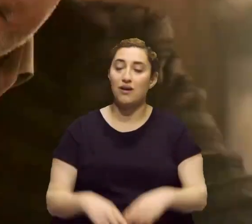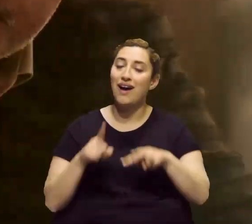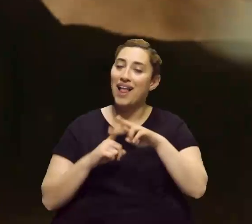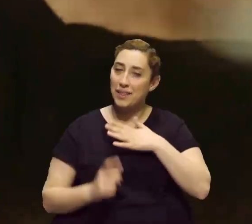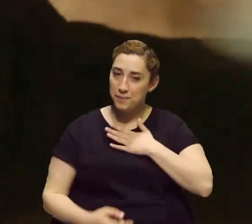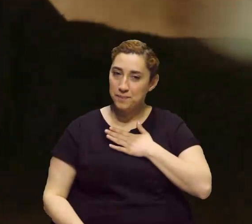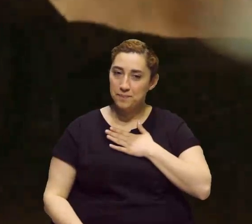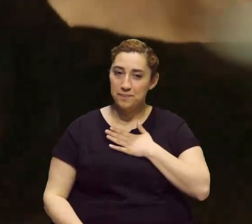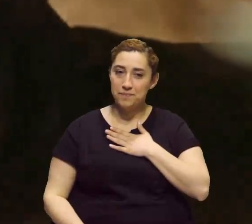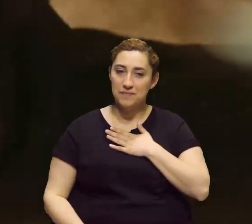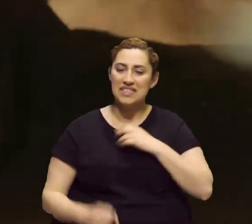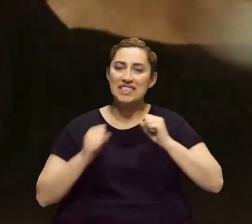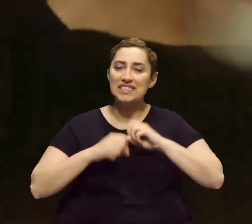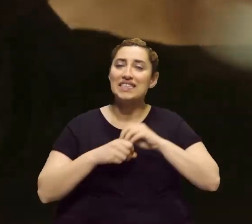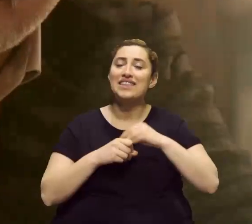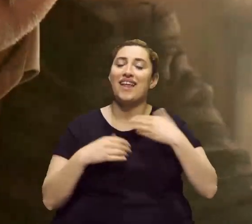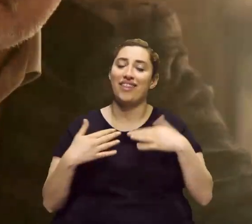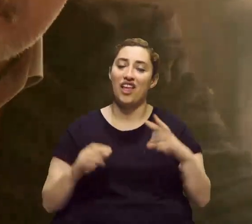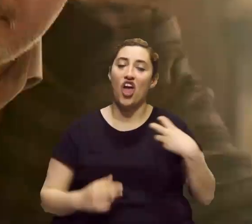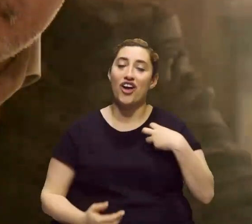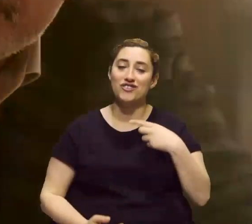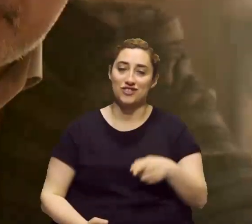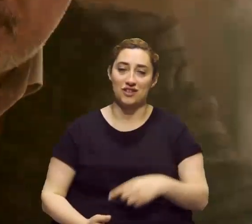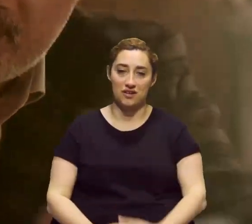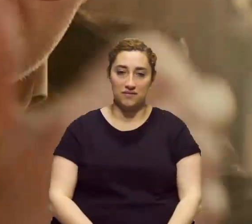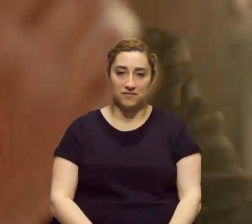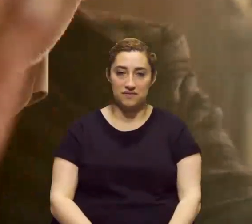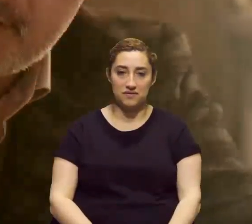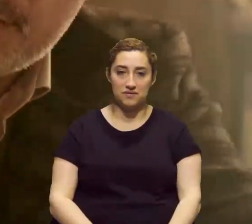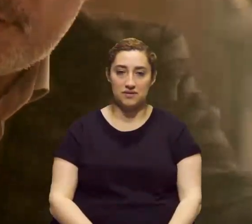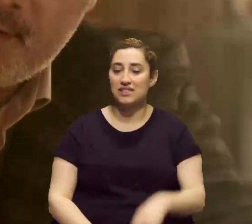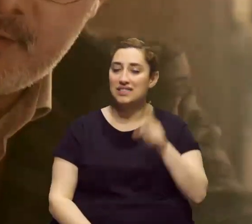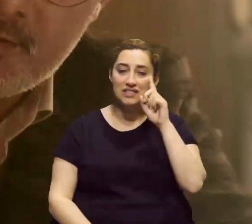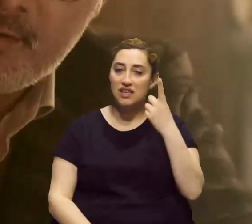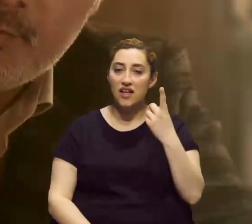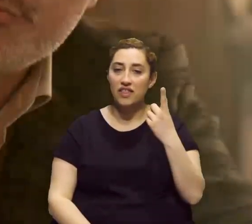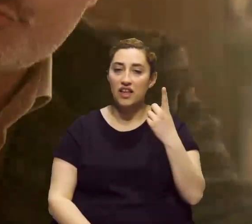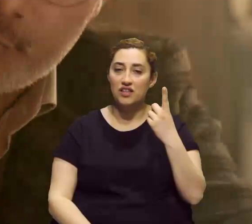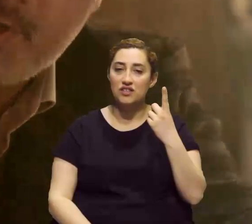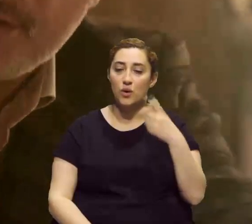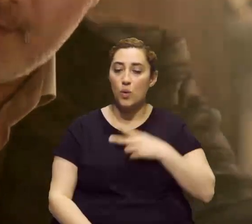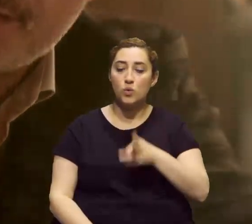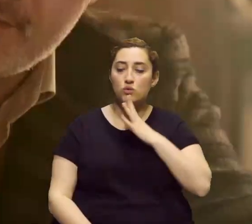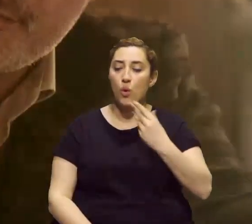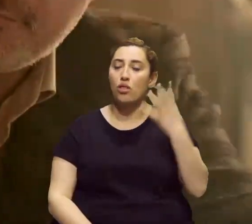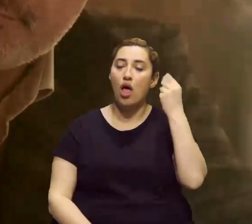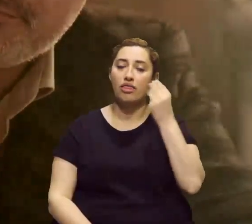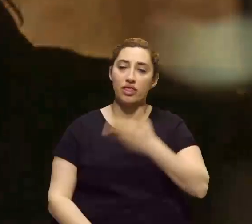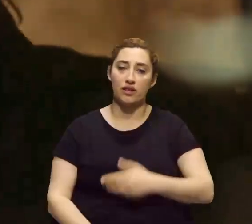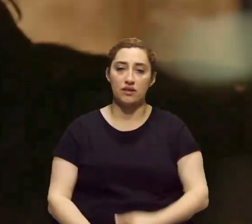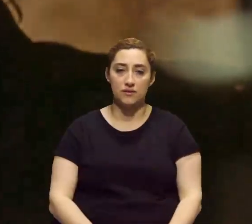Ali'm, hırstan değil, aşktan. Sadece yolun sonuna geldiğini